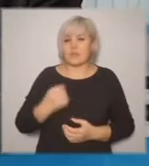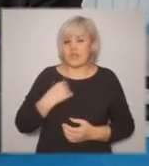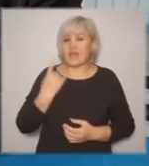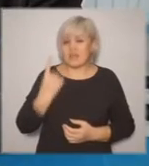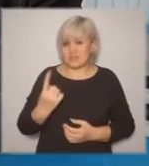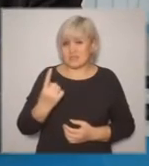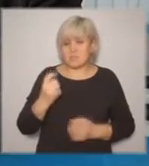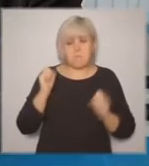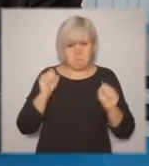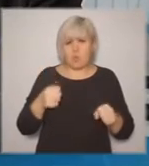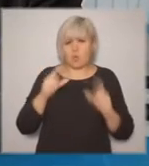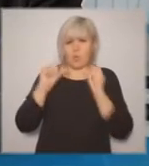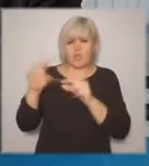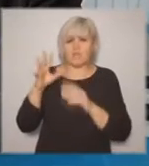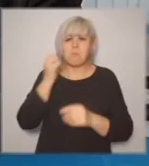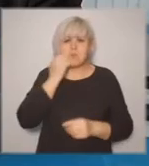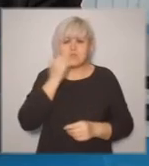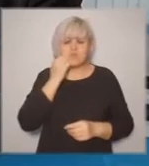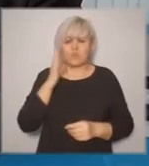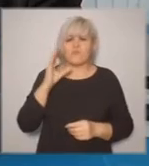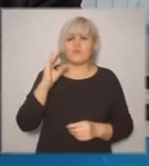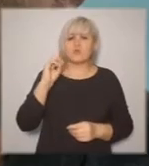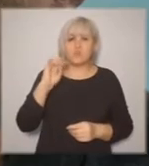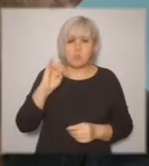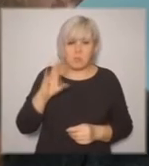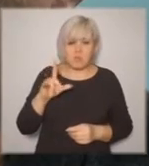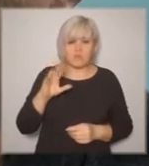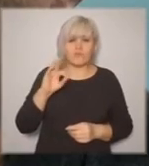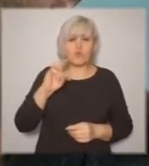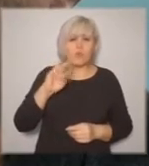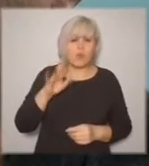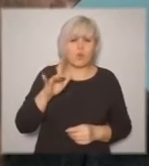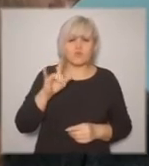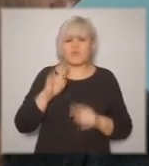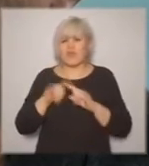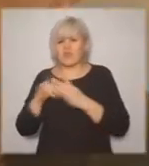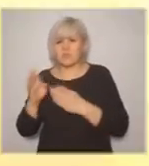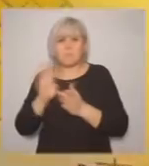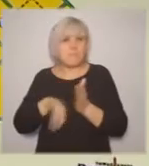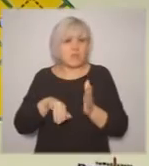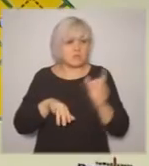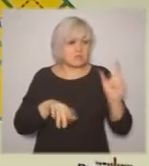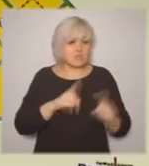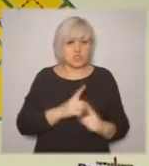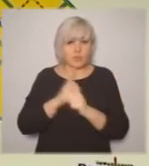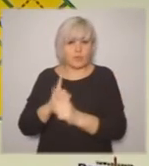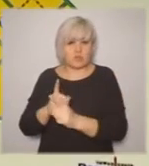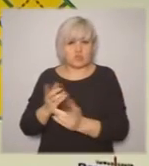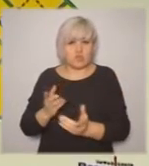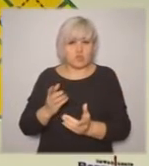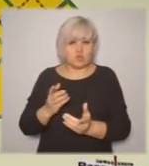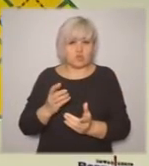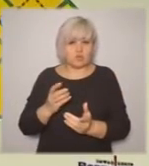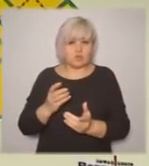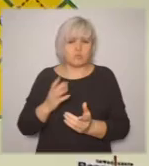Я лично могу один поехать в Москву, в Тюмень, в Тобольск, в Ханты-Мансийск без сопровождающих.